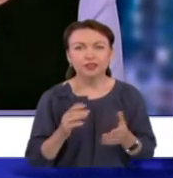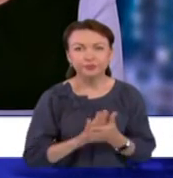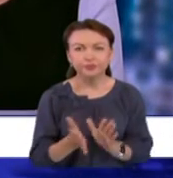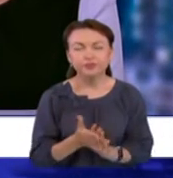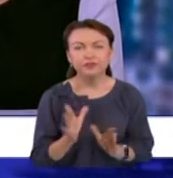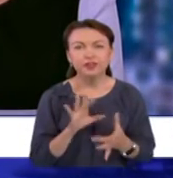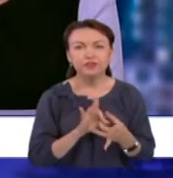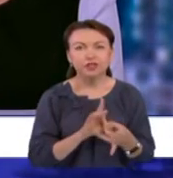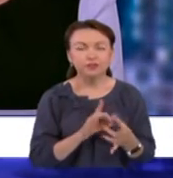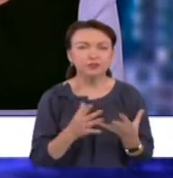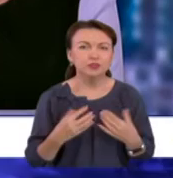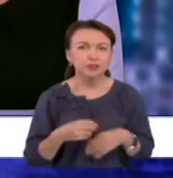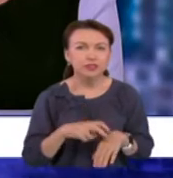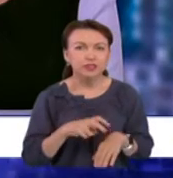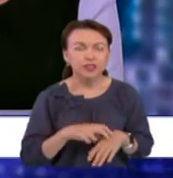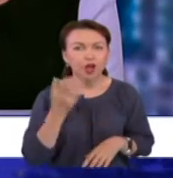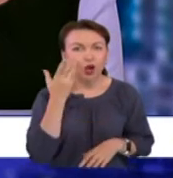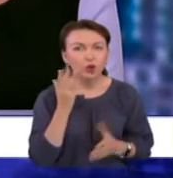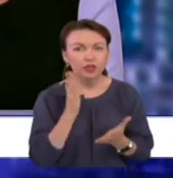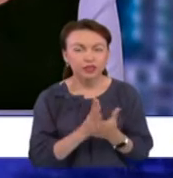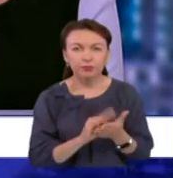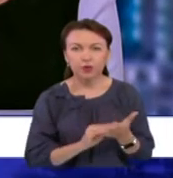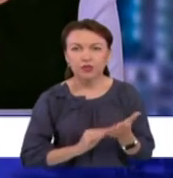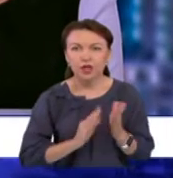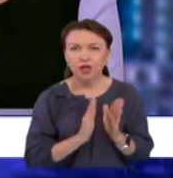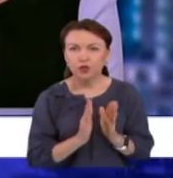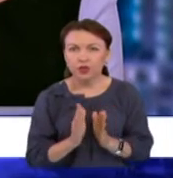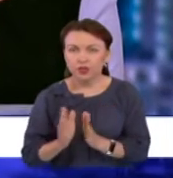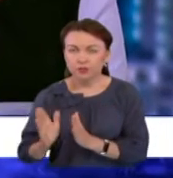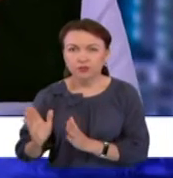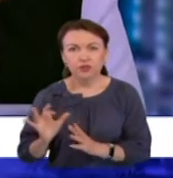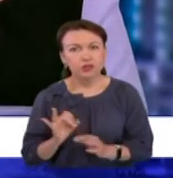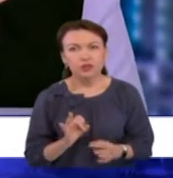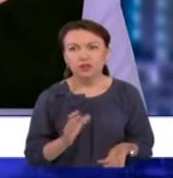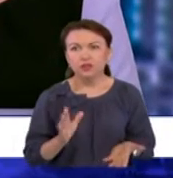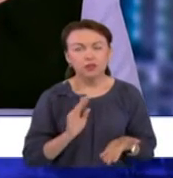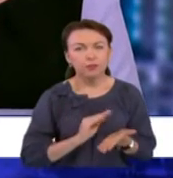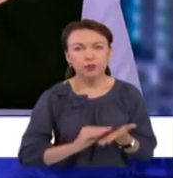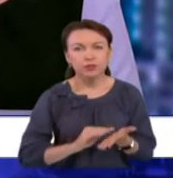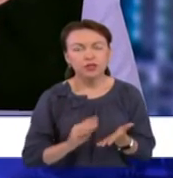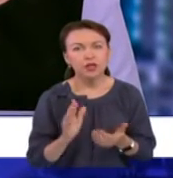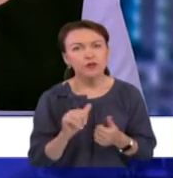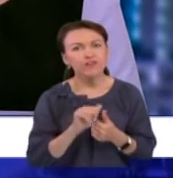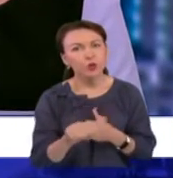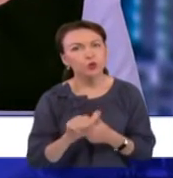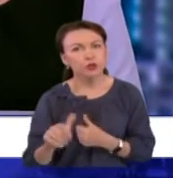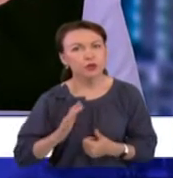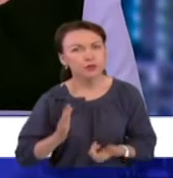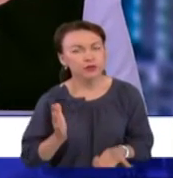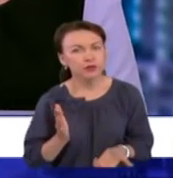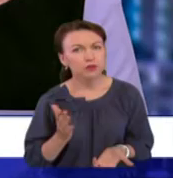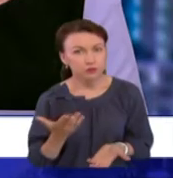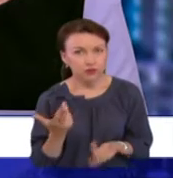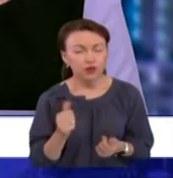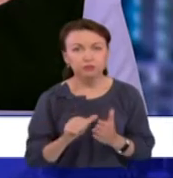взаємодію з сімейним лікарем. Коли є прописаний алгоритм і не прописане виключення з цього алгоритму. Да, без